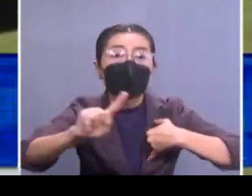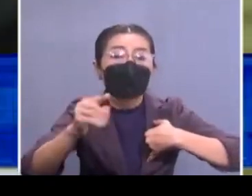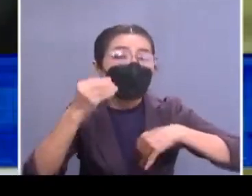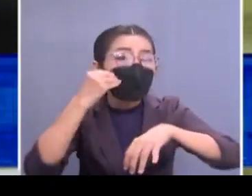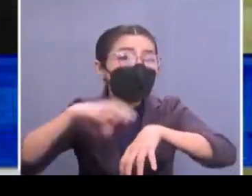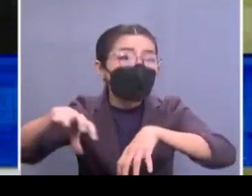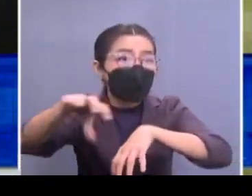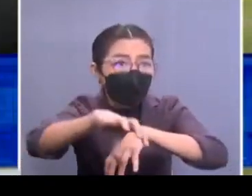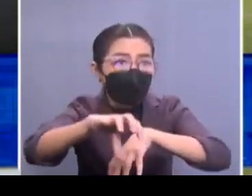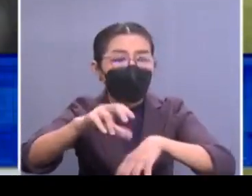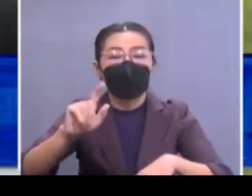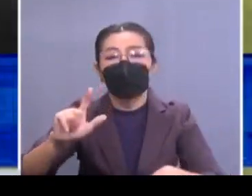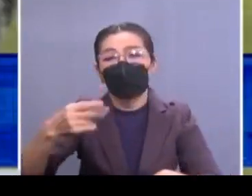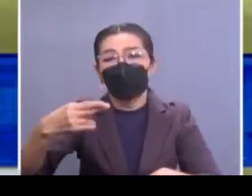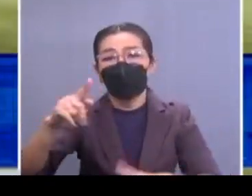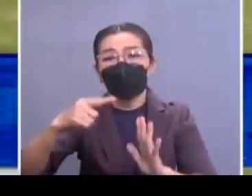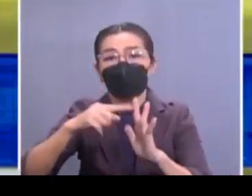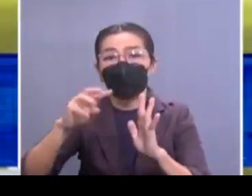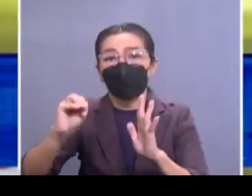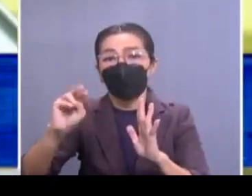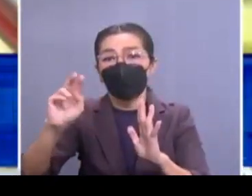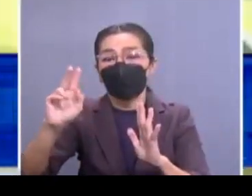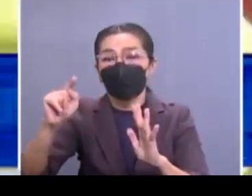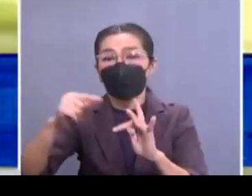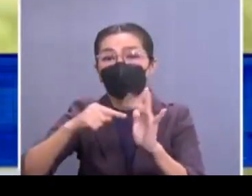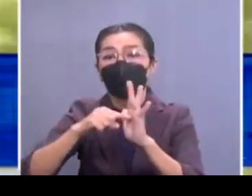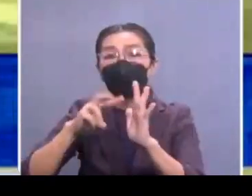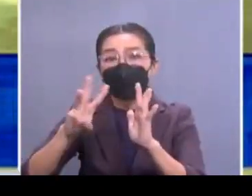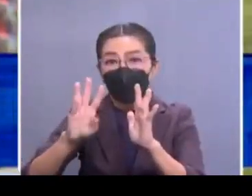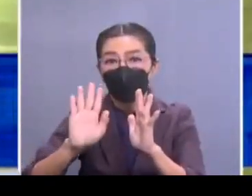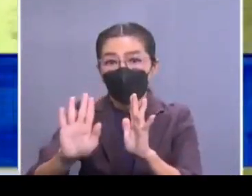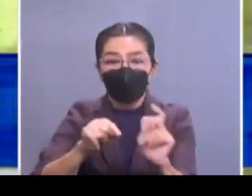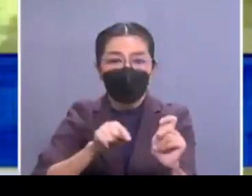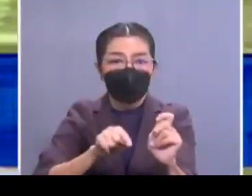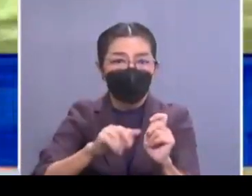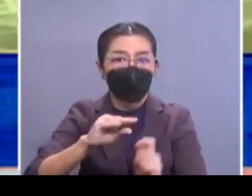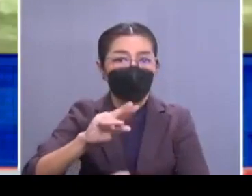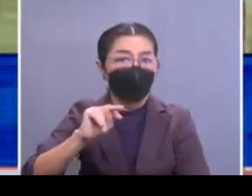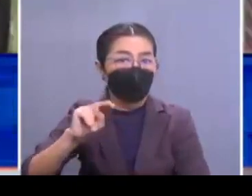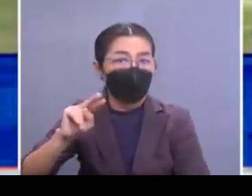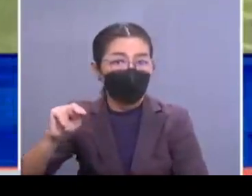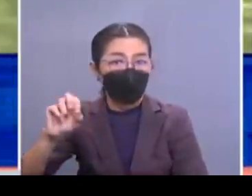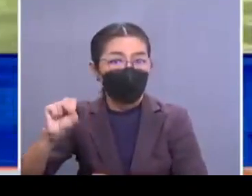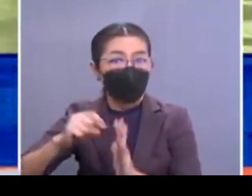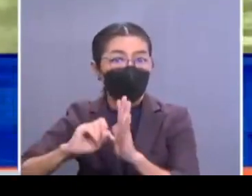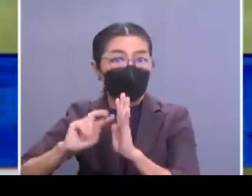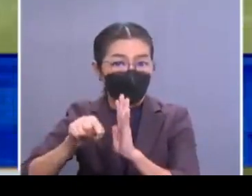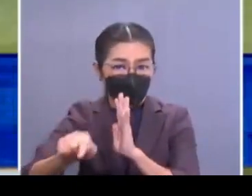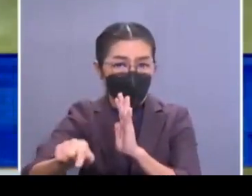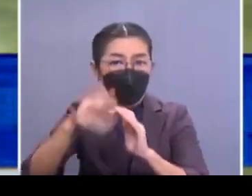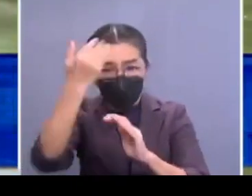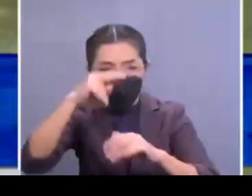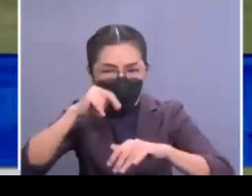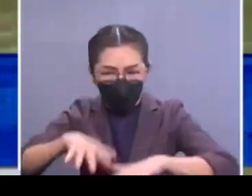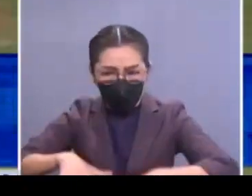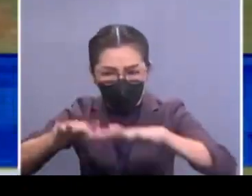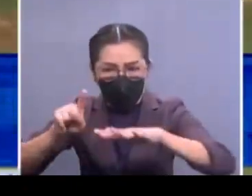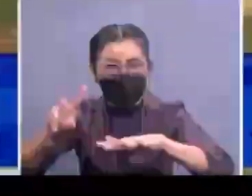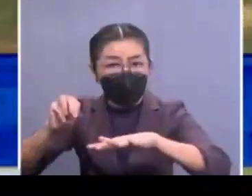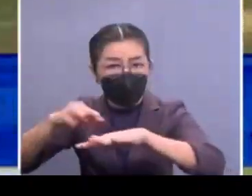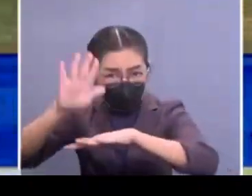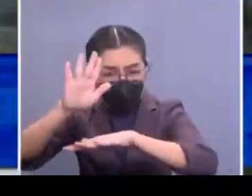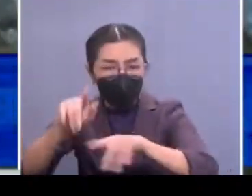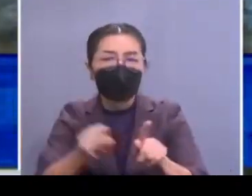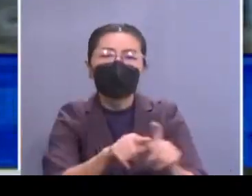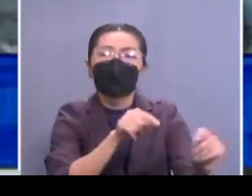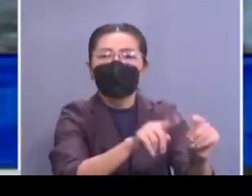านหลุมข้าวตำบลหลุมข้าวอำเภอโนนสูงที่หลายจุดค่ะระดับน้ำยังท่วมสูงมากกว่า1เมตรเช่นเดียวกับพื้นที่อีก4ต